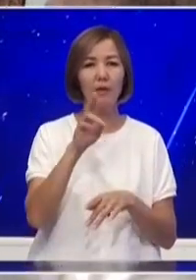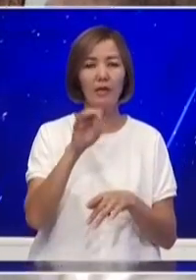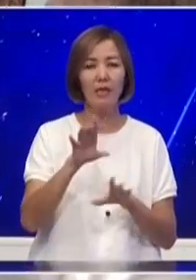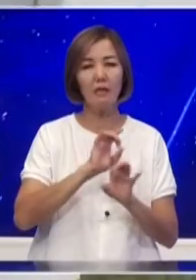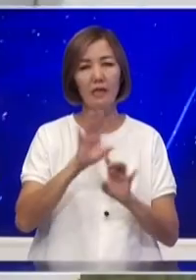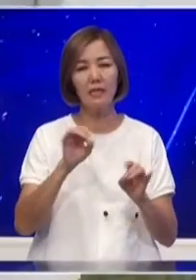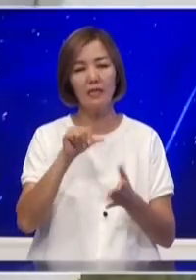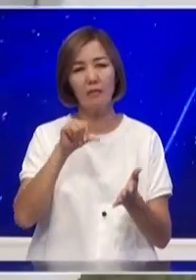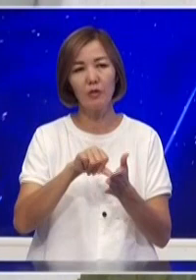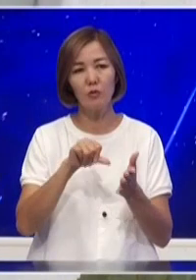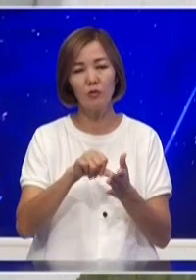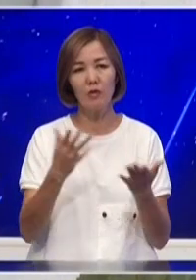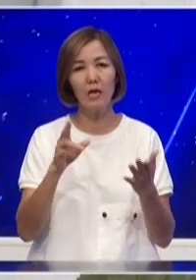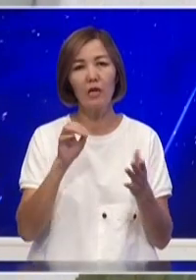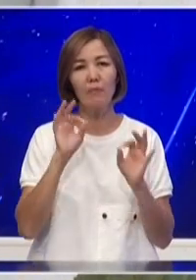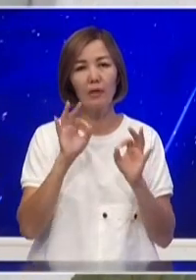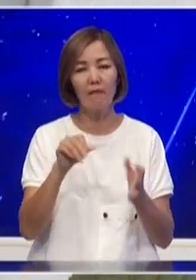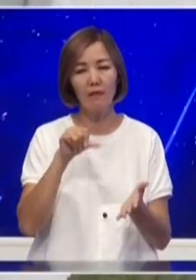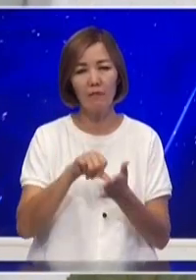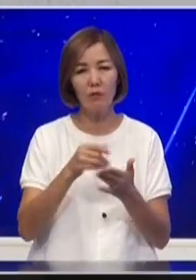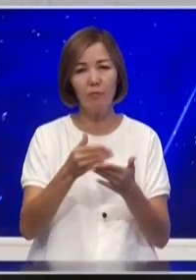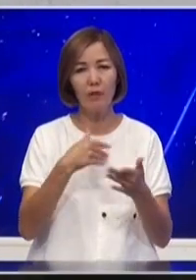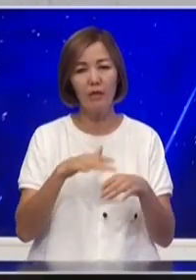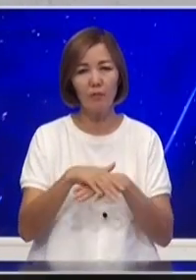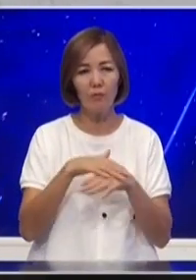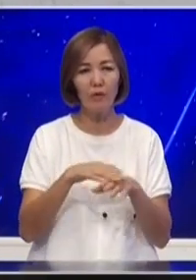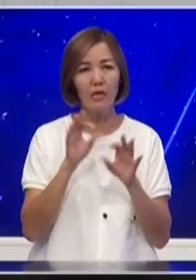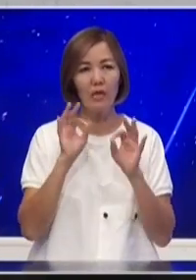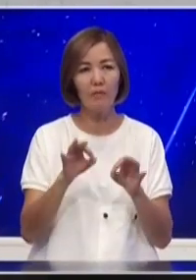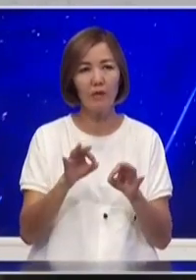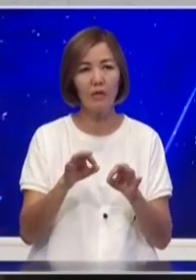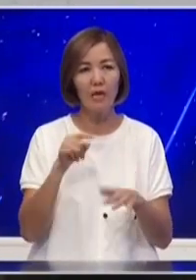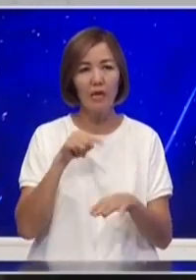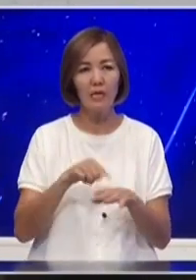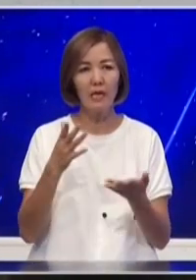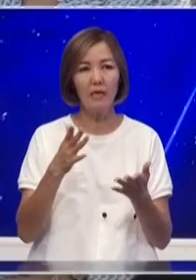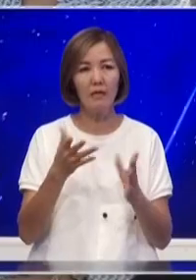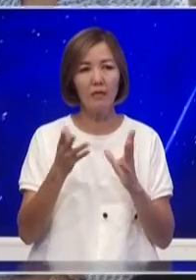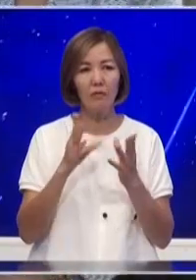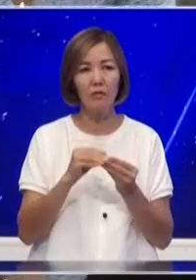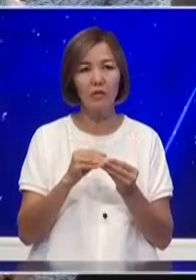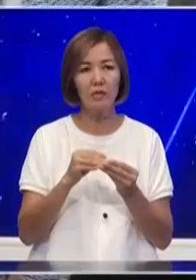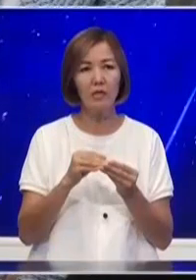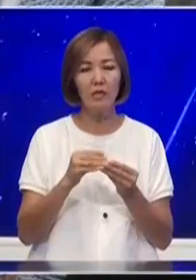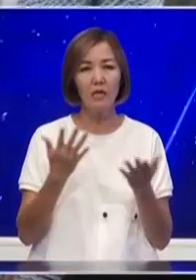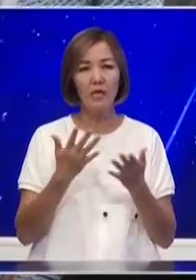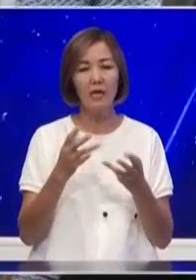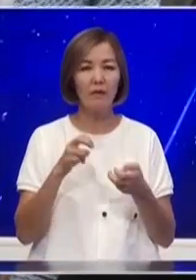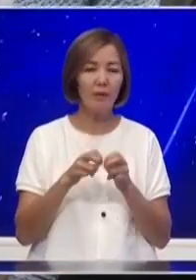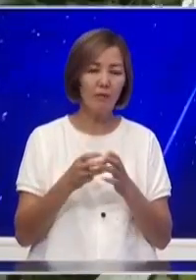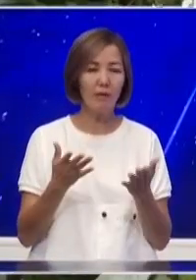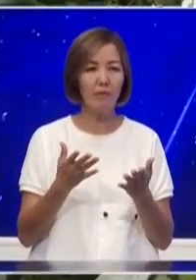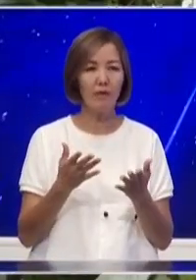рассказал присутствующим, как правильно выступать перед публикой и как адекватно реагировать на резонансные публикации в социальных